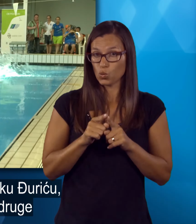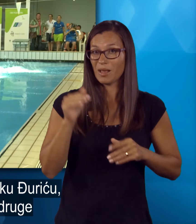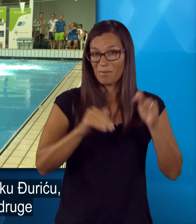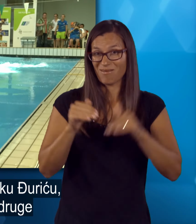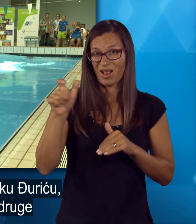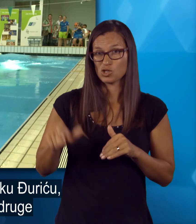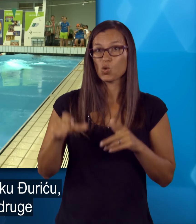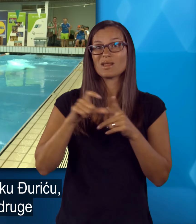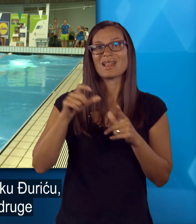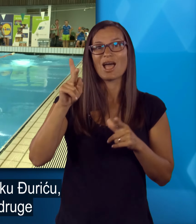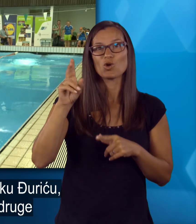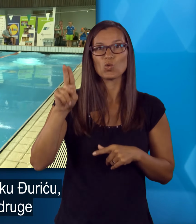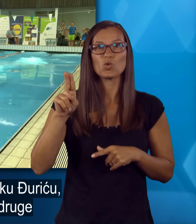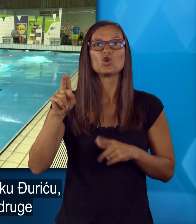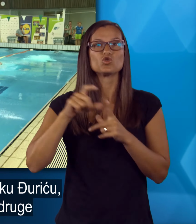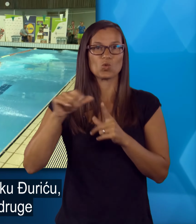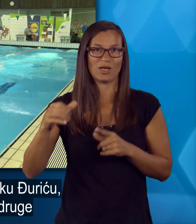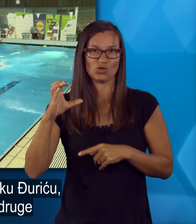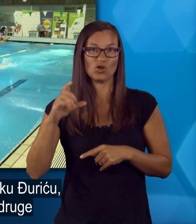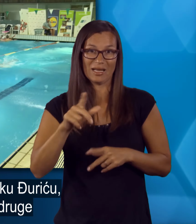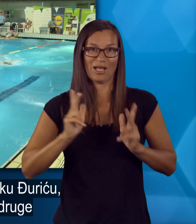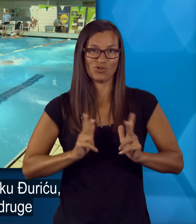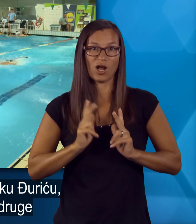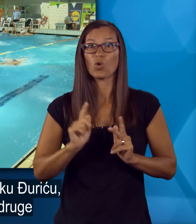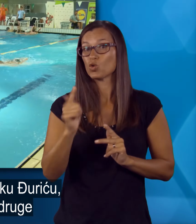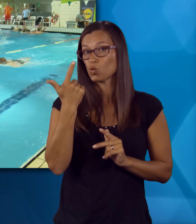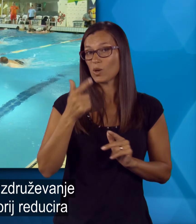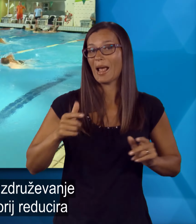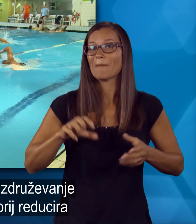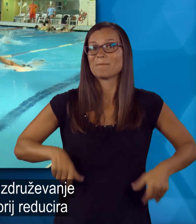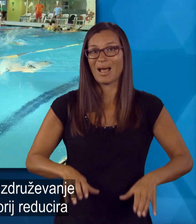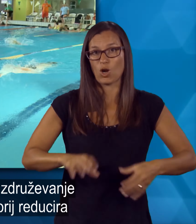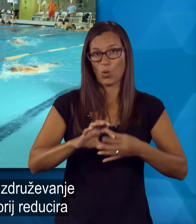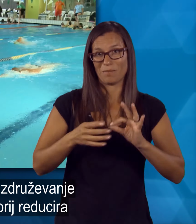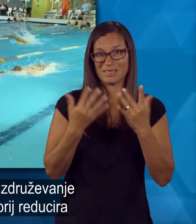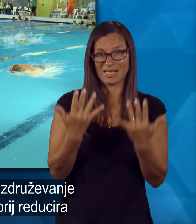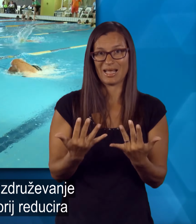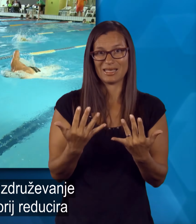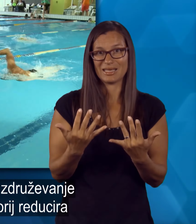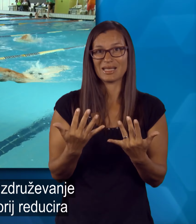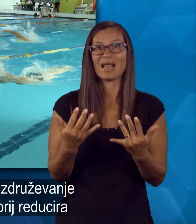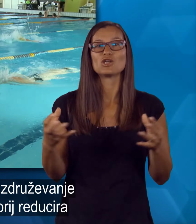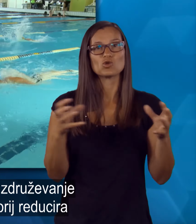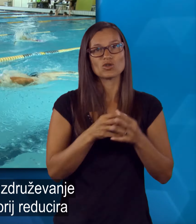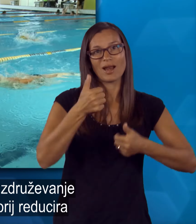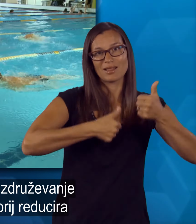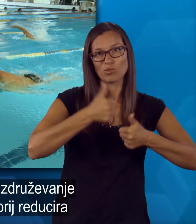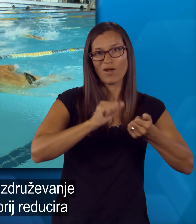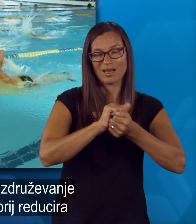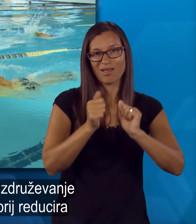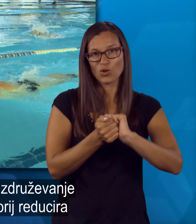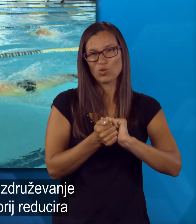Tudi plavavcu Darku Džuriču, ki ga čakajo druge paraolimpijske igre, združevanje tekmovalnih kategorij